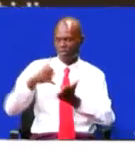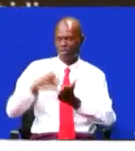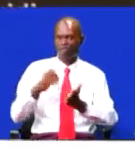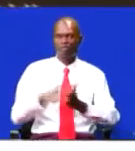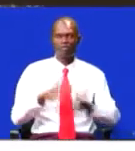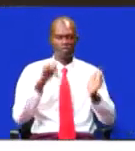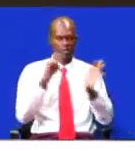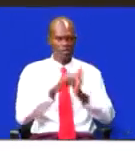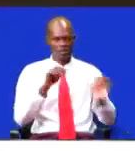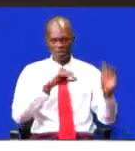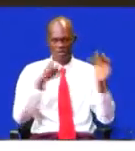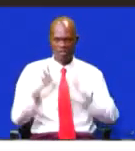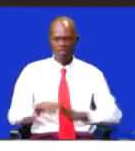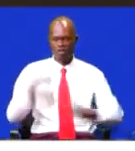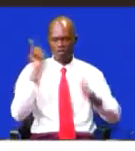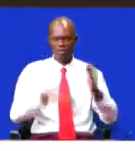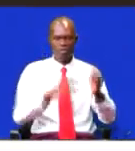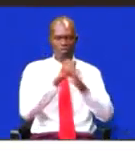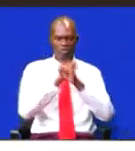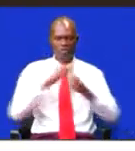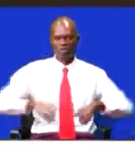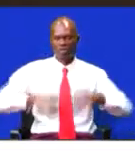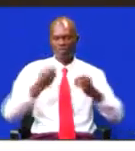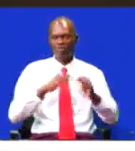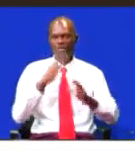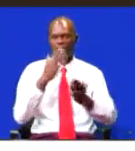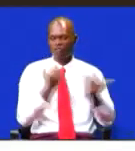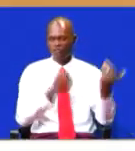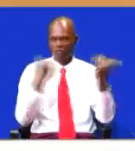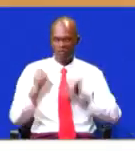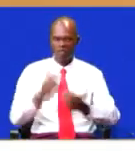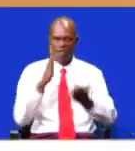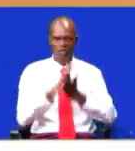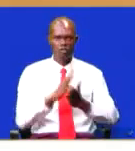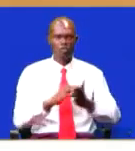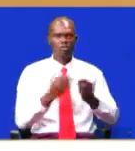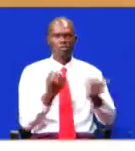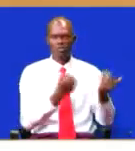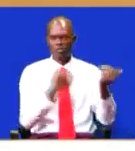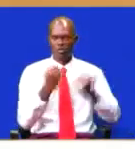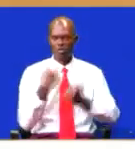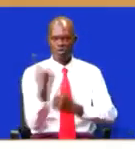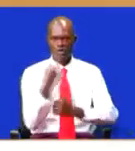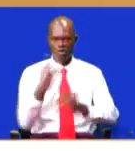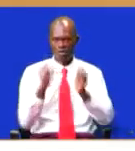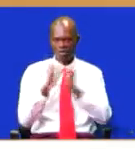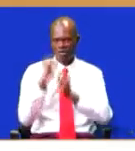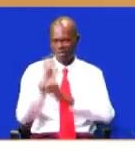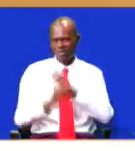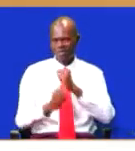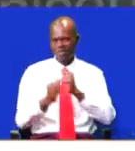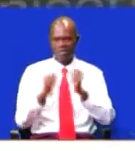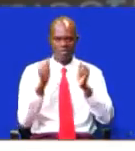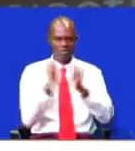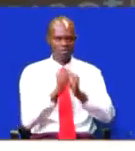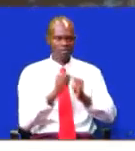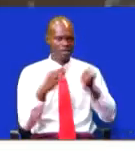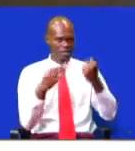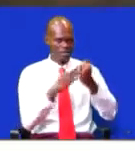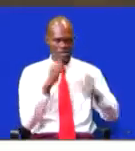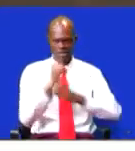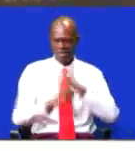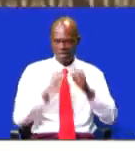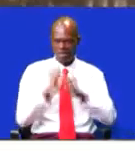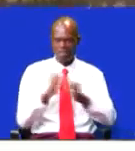nyathi. Warito ngima nyathi. Nyathi en ng'ama tin e higni 18. Nyathi ma ng'ama tin e higni 18 kik wadonje gi any